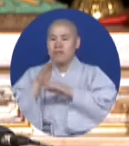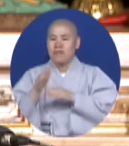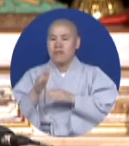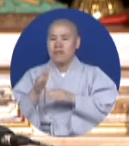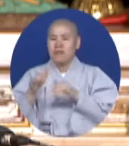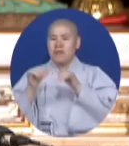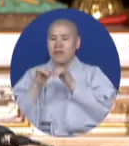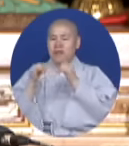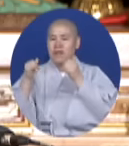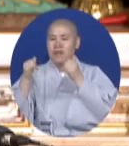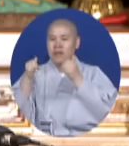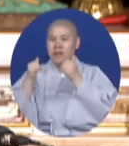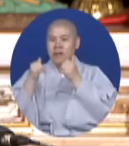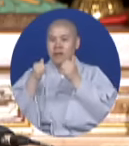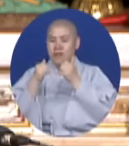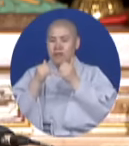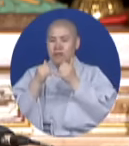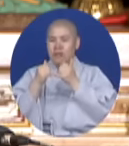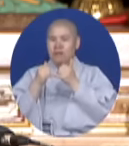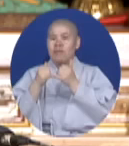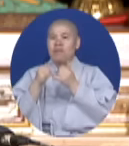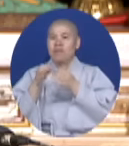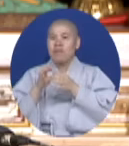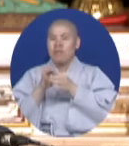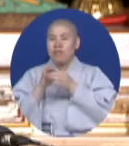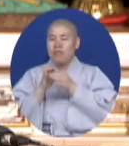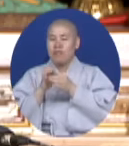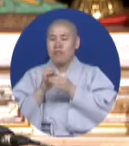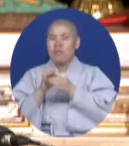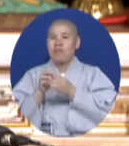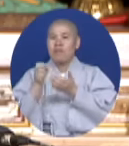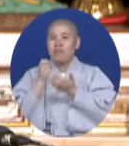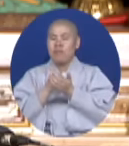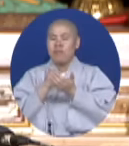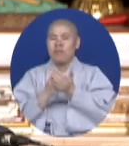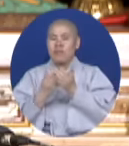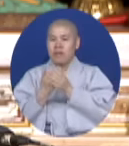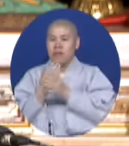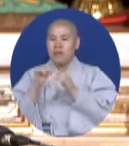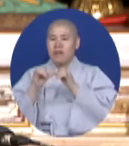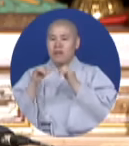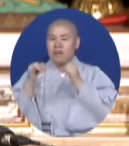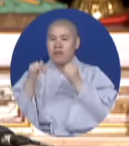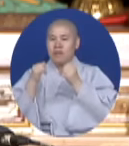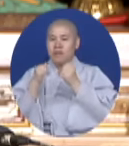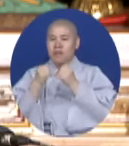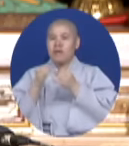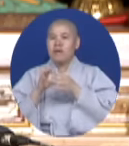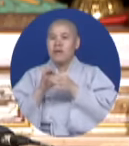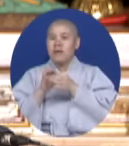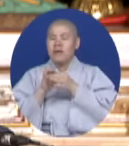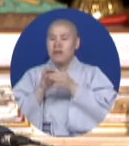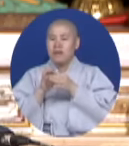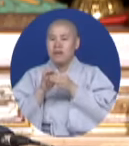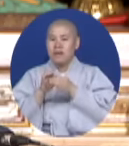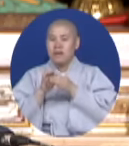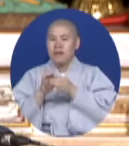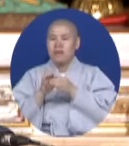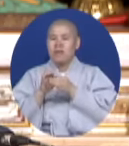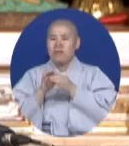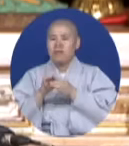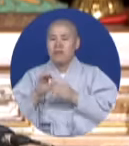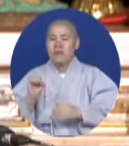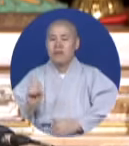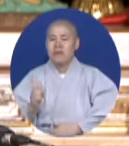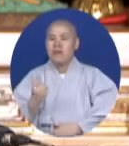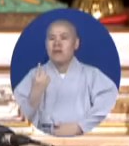인연고로 법생이요. 모든 인연으로 말하면 인연의